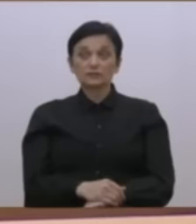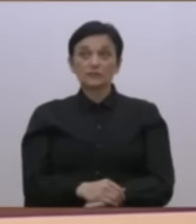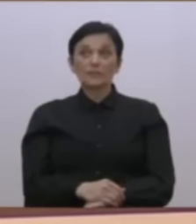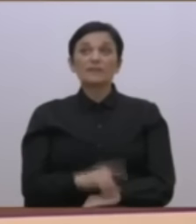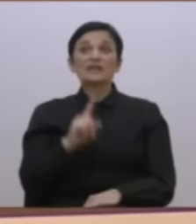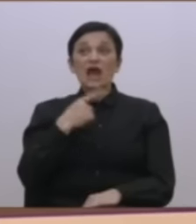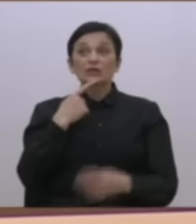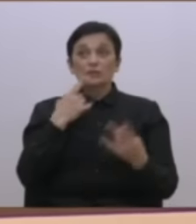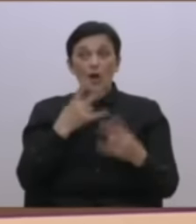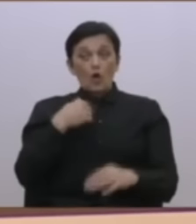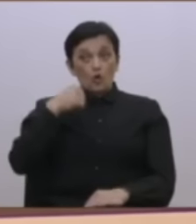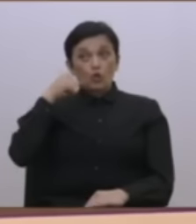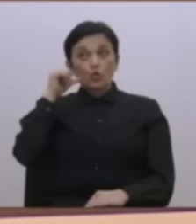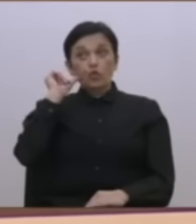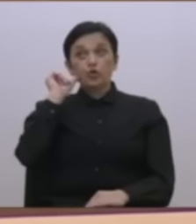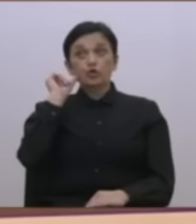Ratkhamu da Gushindelma